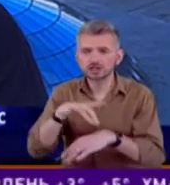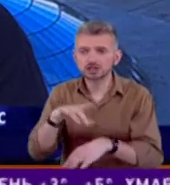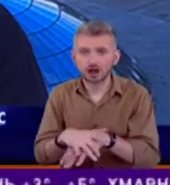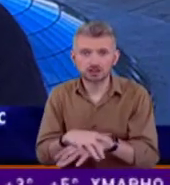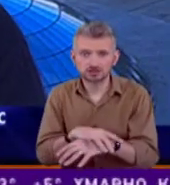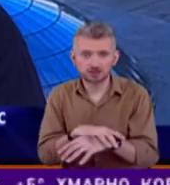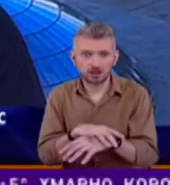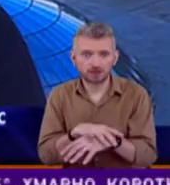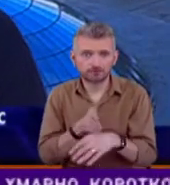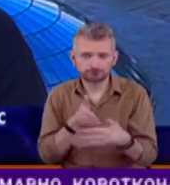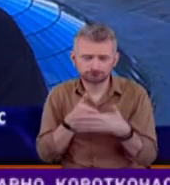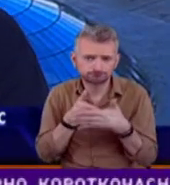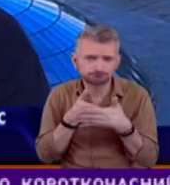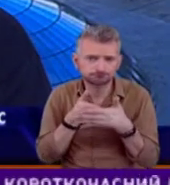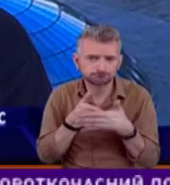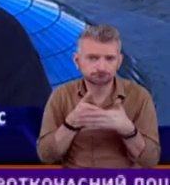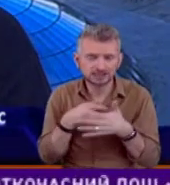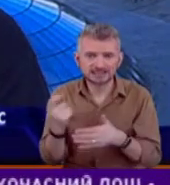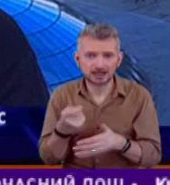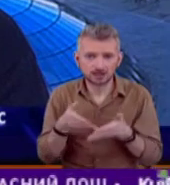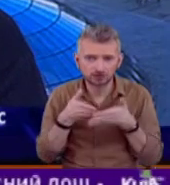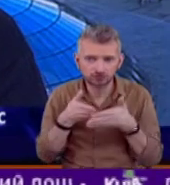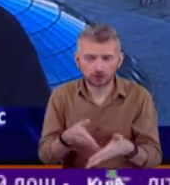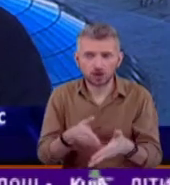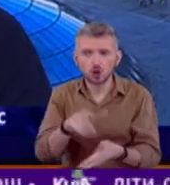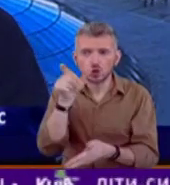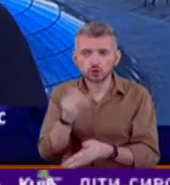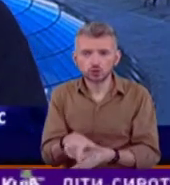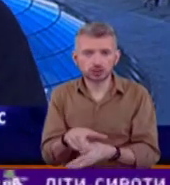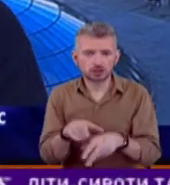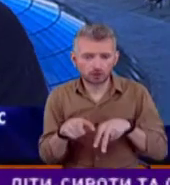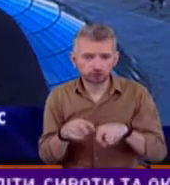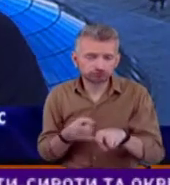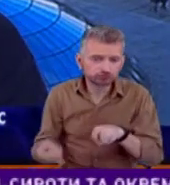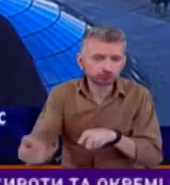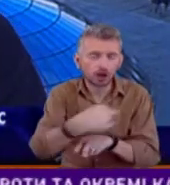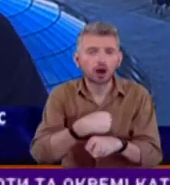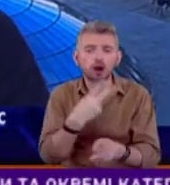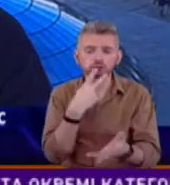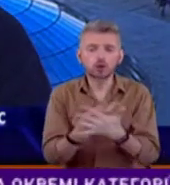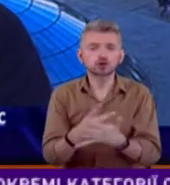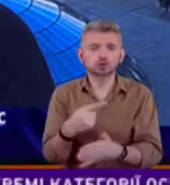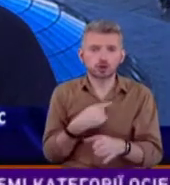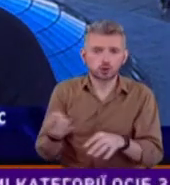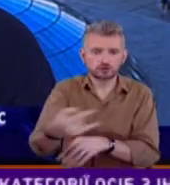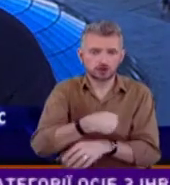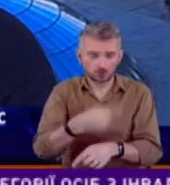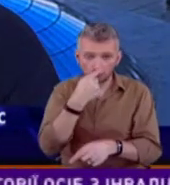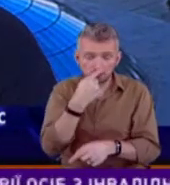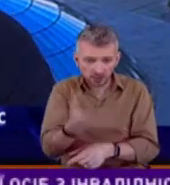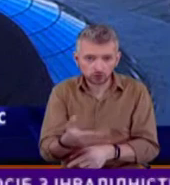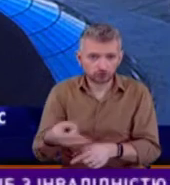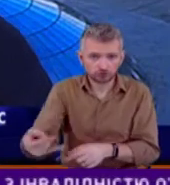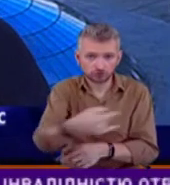загнали в таку абсурдну цю всю історію. Людина розвертається дві осьові, покажіть мені, що я тут розвертався. Воно тут розвернулося,